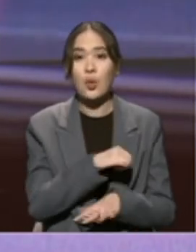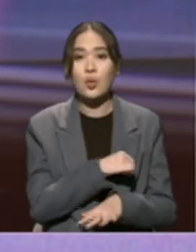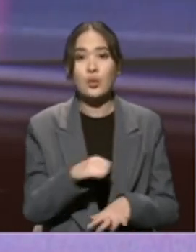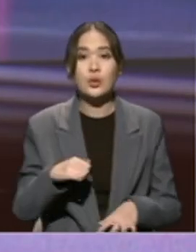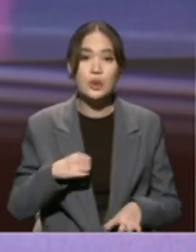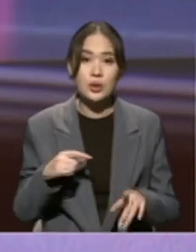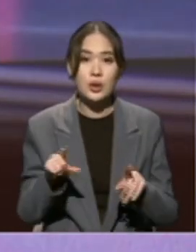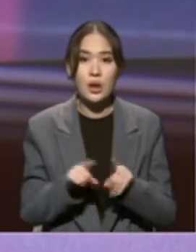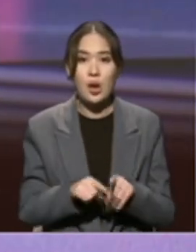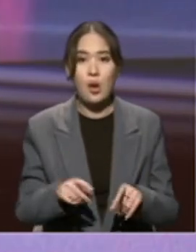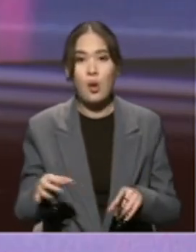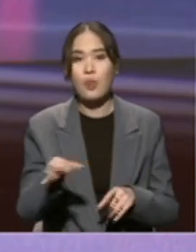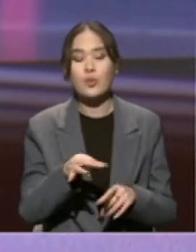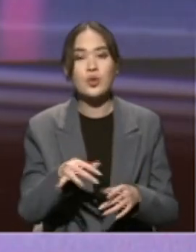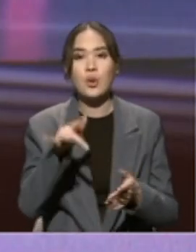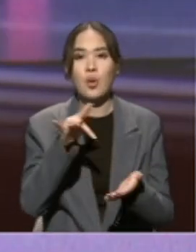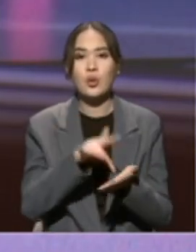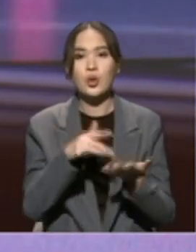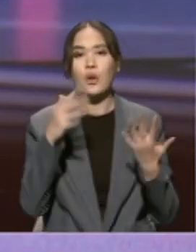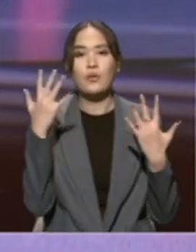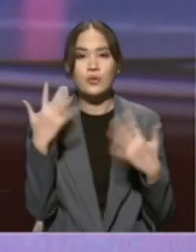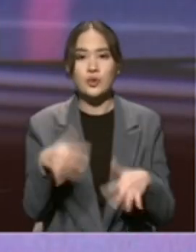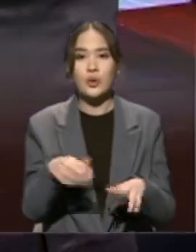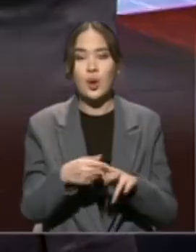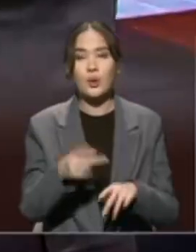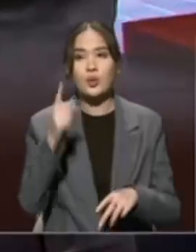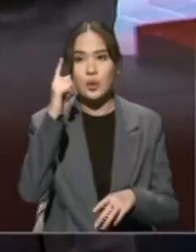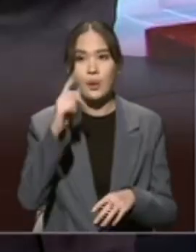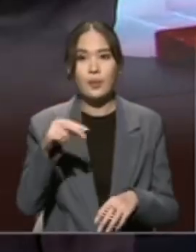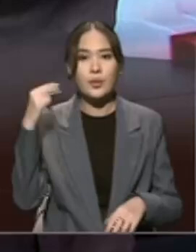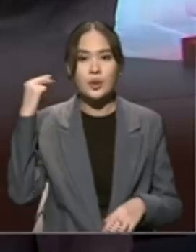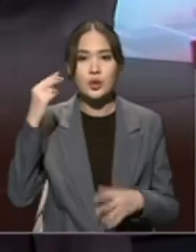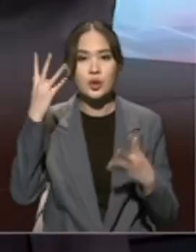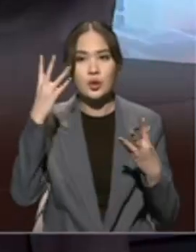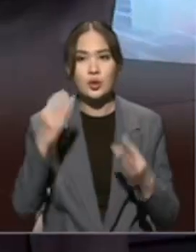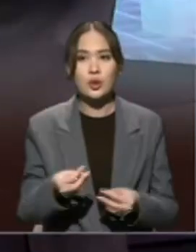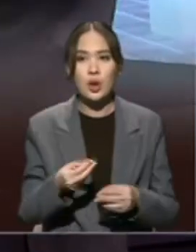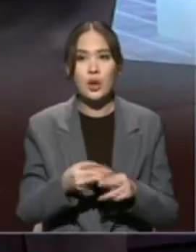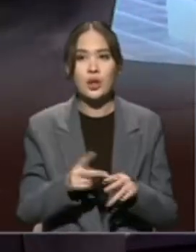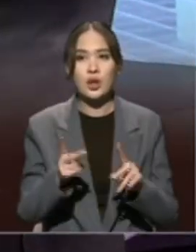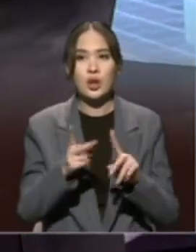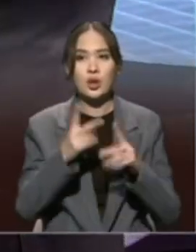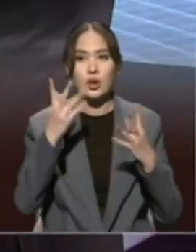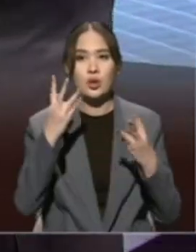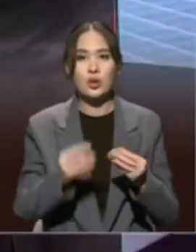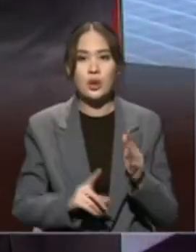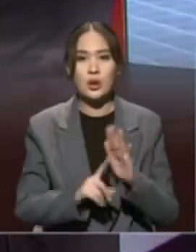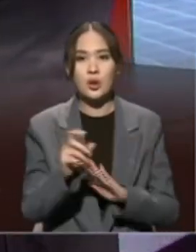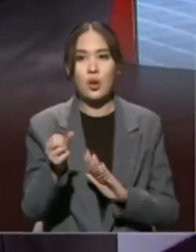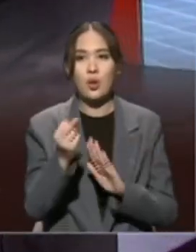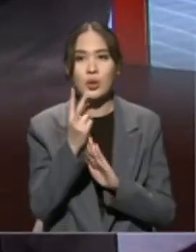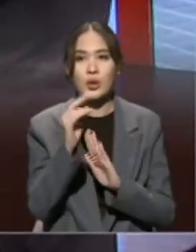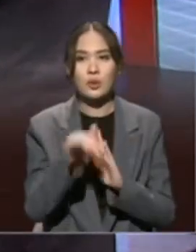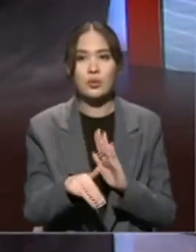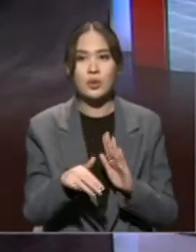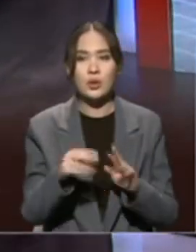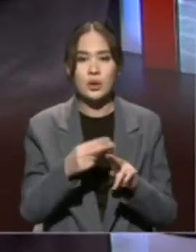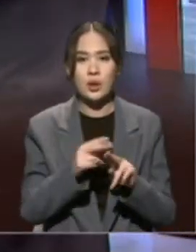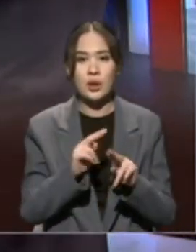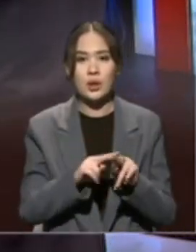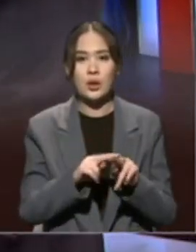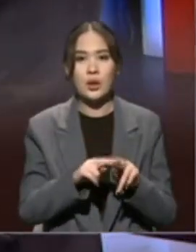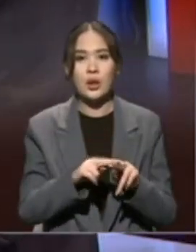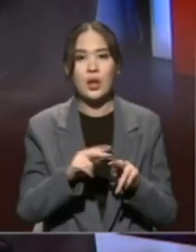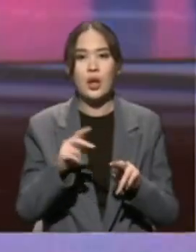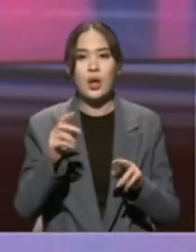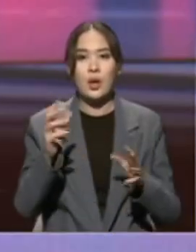жағынан. Ойбай, біз облыс орталығы болдық дейді де, сол күні президент айтқан күннен бастап, екінші күннен бастап 12 мың тұрған үйді алғанда 20 миллион қылдырып қоя